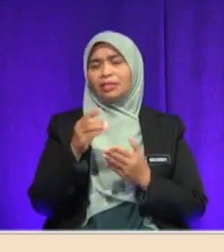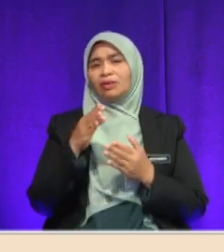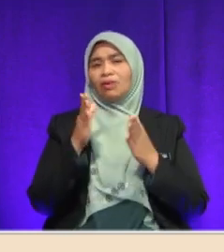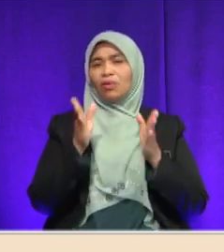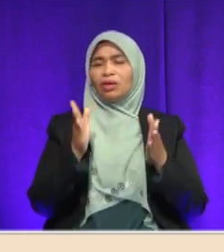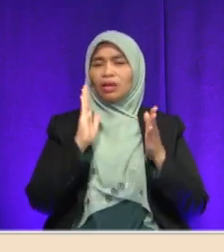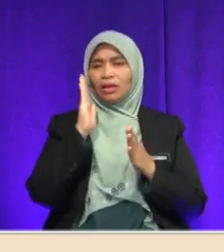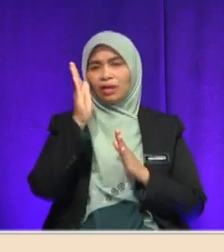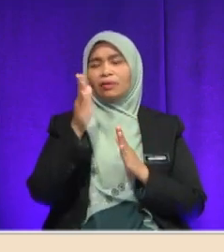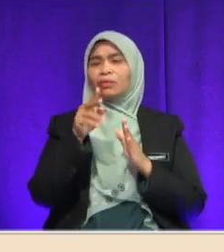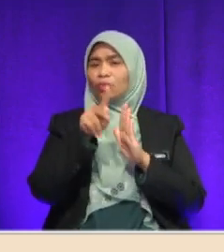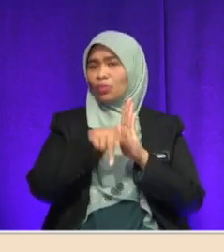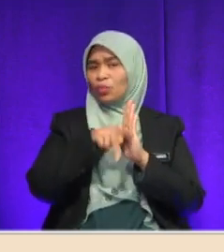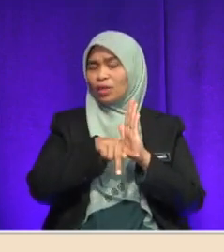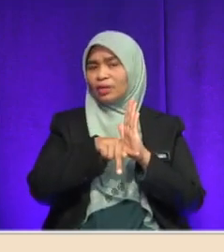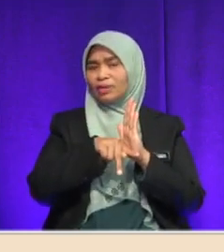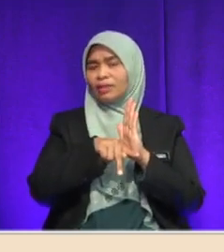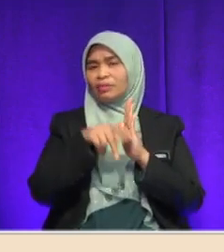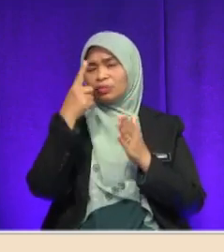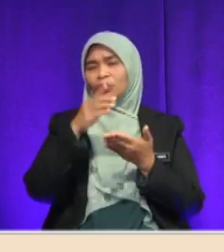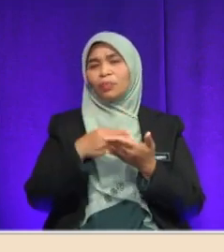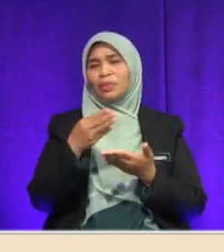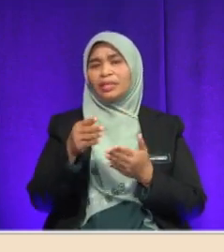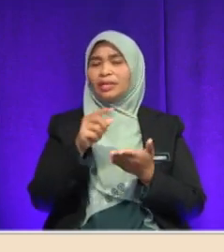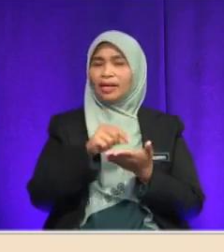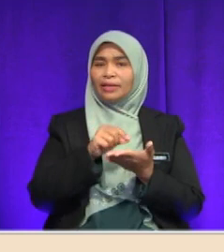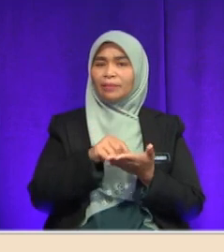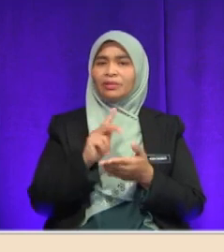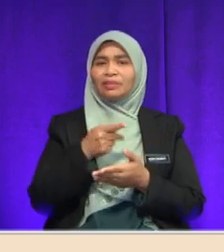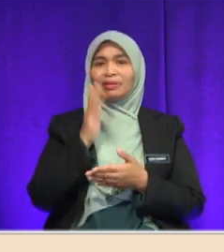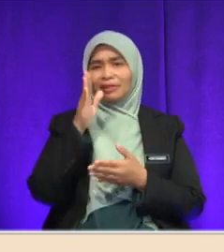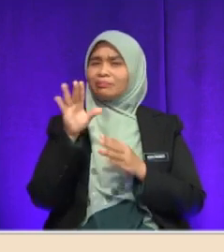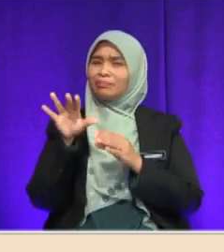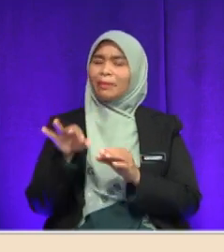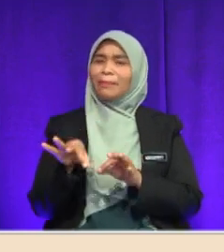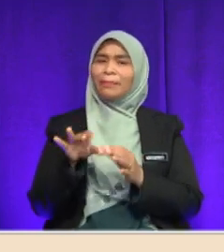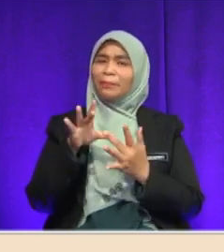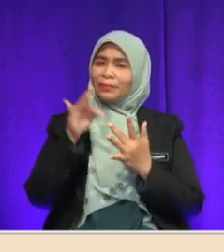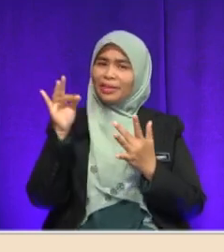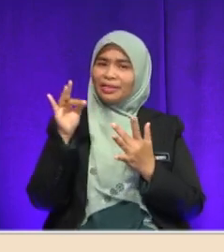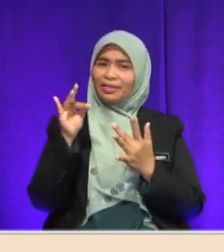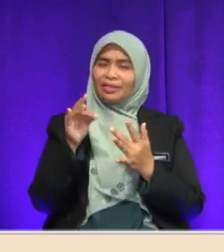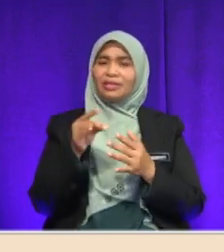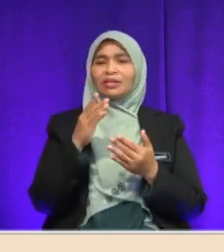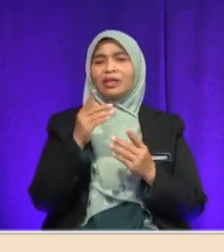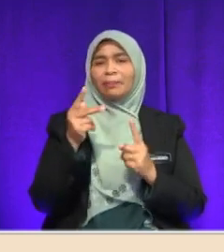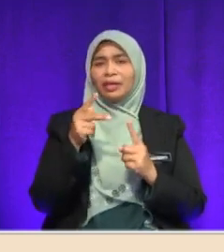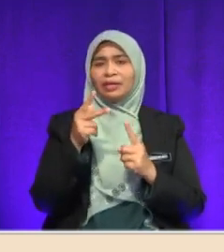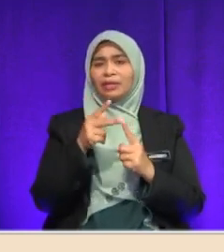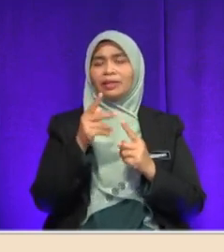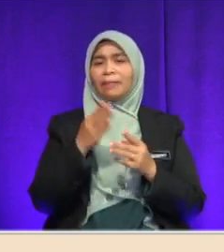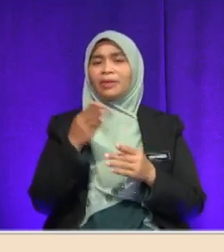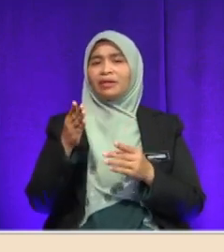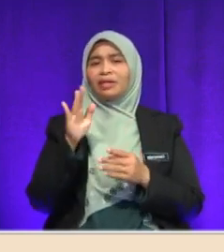atas ayam. So apa yang berlaku adalah kita akan beralih kepada barang yang boleh menggantikan